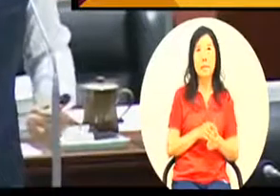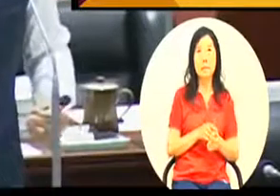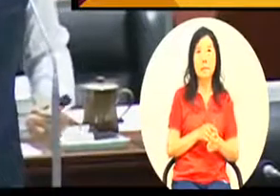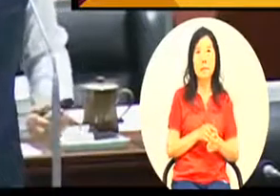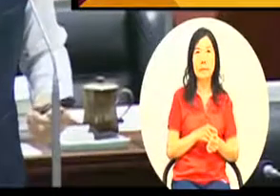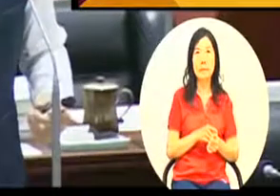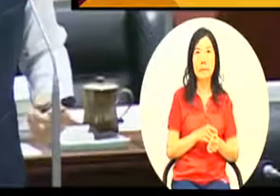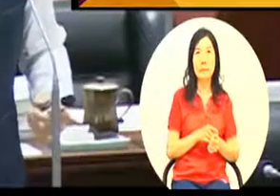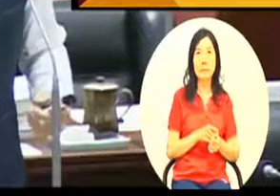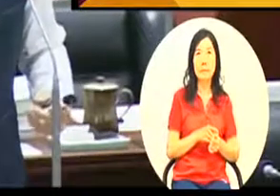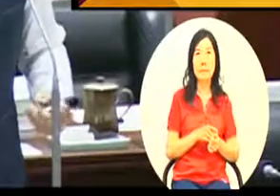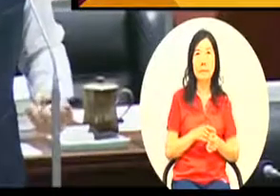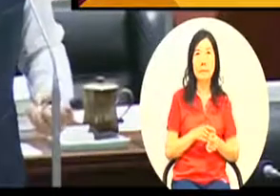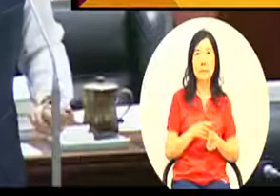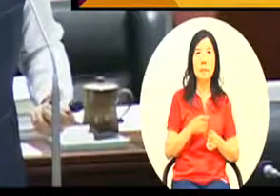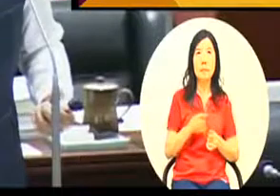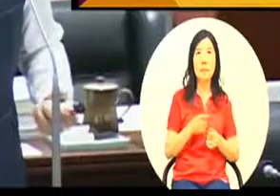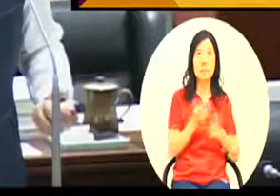以